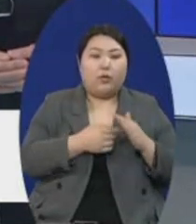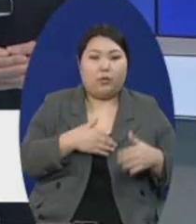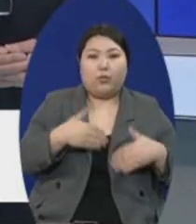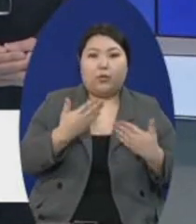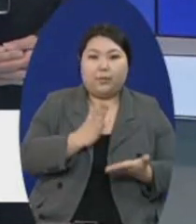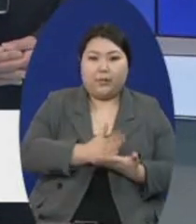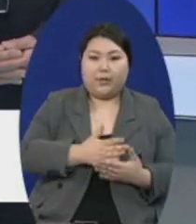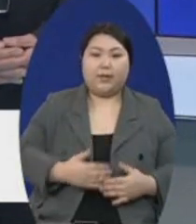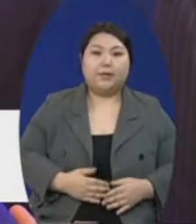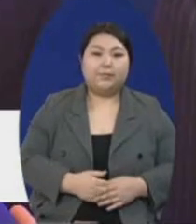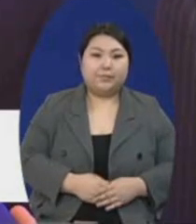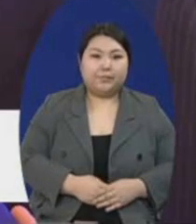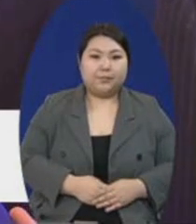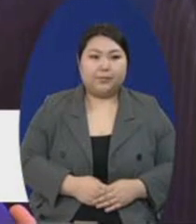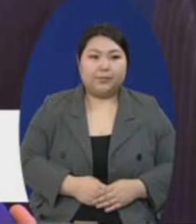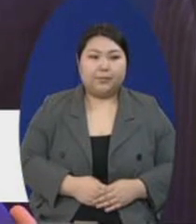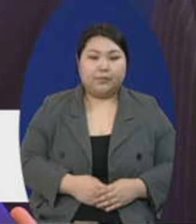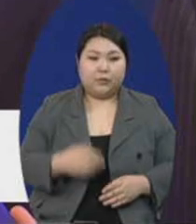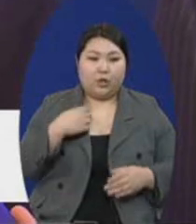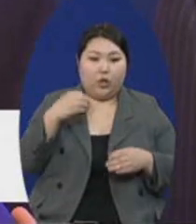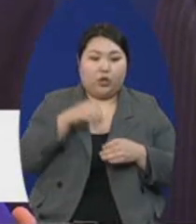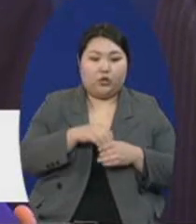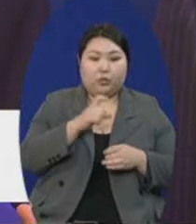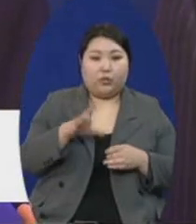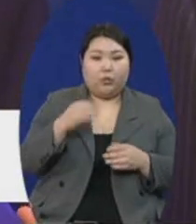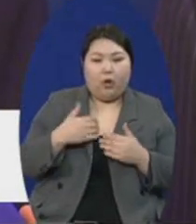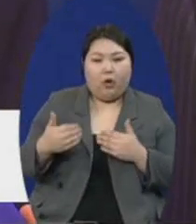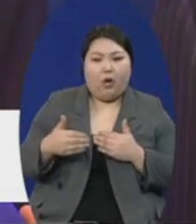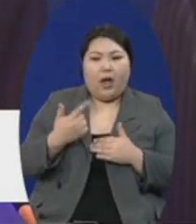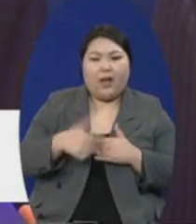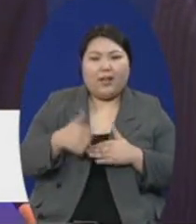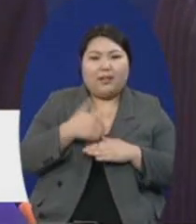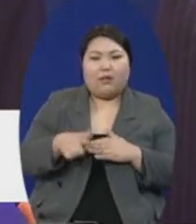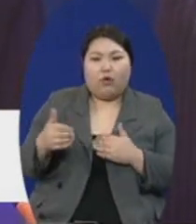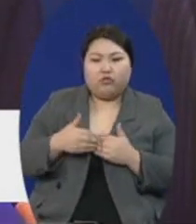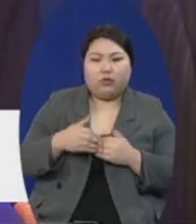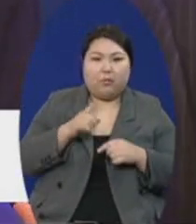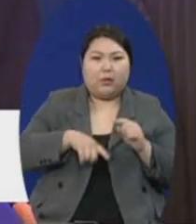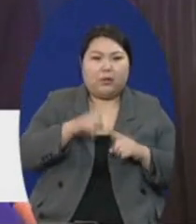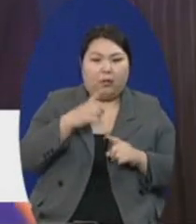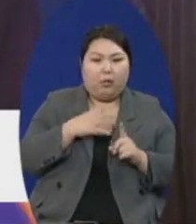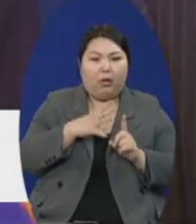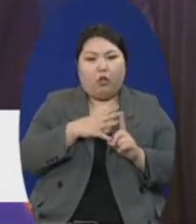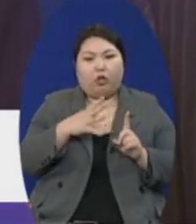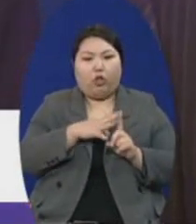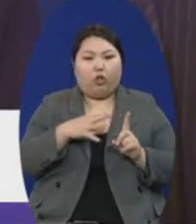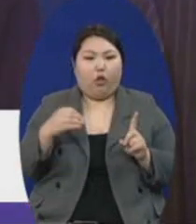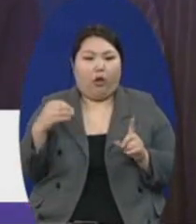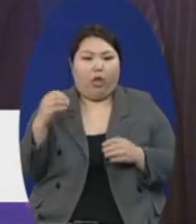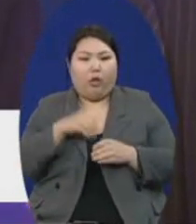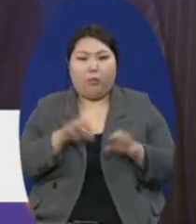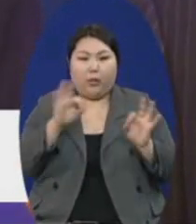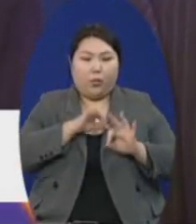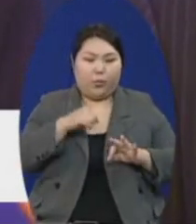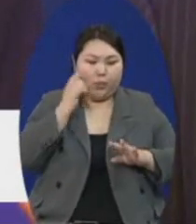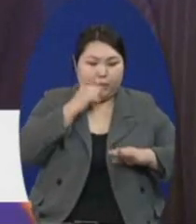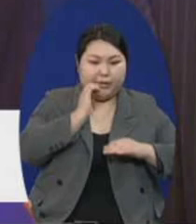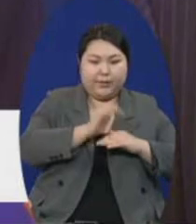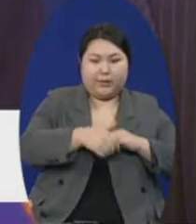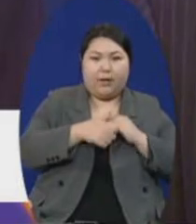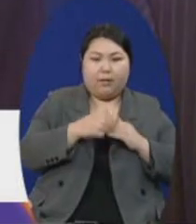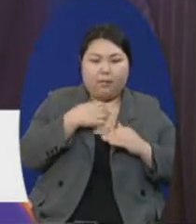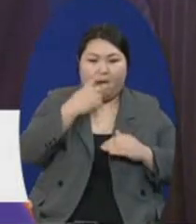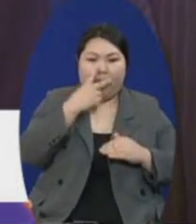байна. Систем хувьд бол хөндлөнгөө ямар нэгэн нөлөөлөл татахгүйгээр бий даасан байдлаар хараа тусаар саналаа